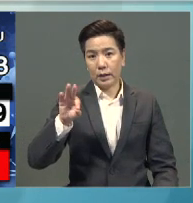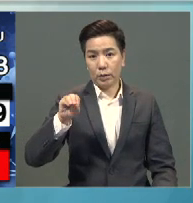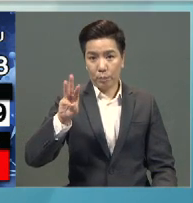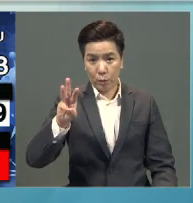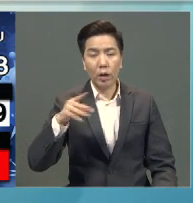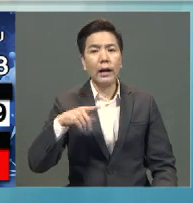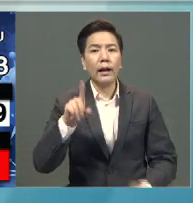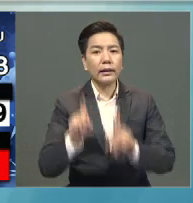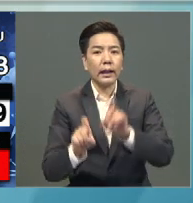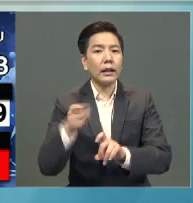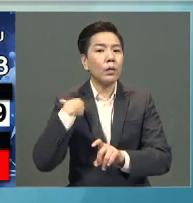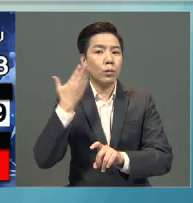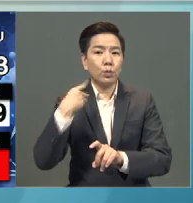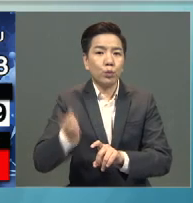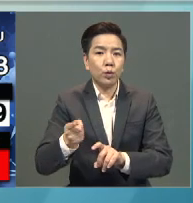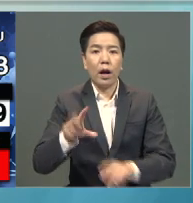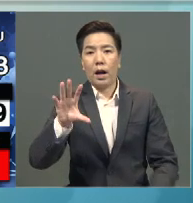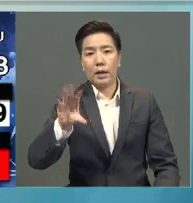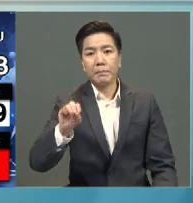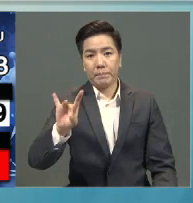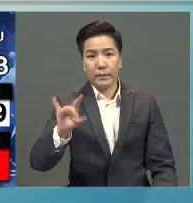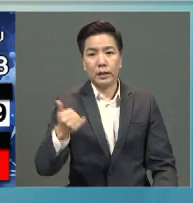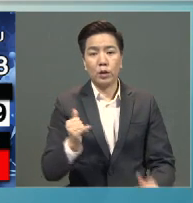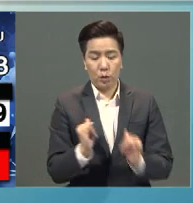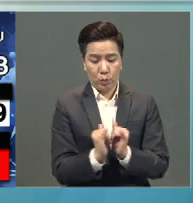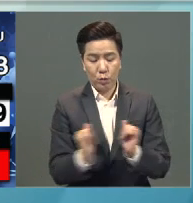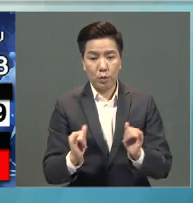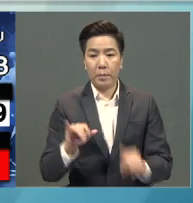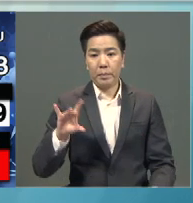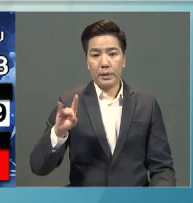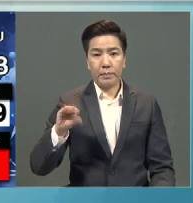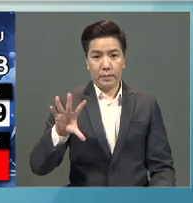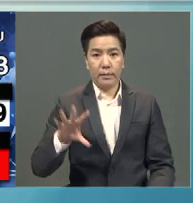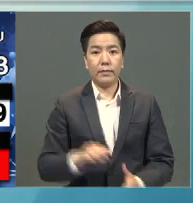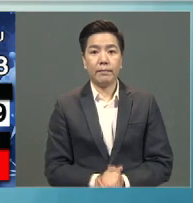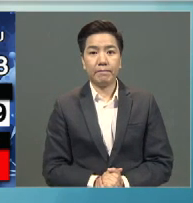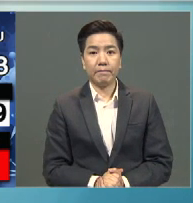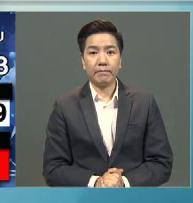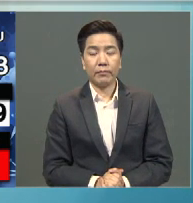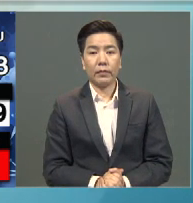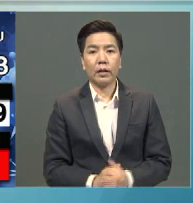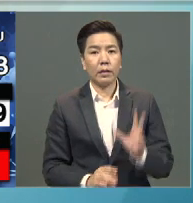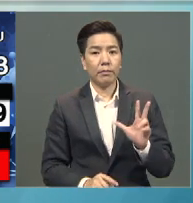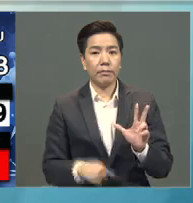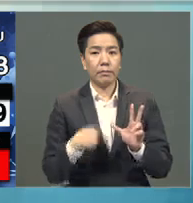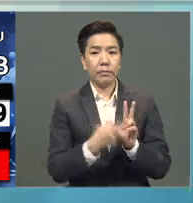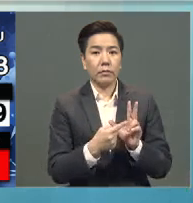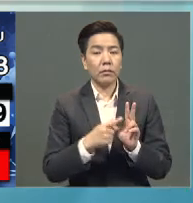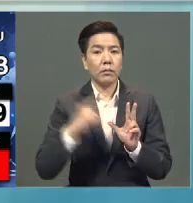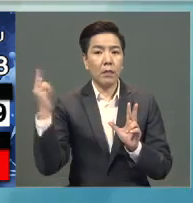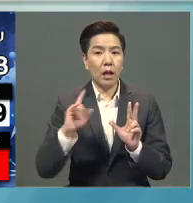รายเสียชีวิตยังคงเดิม 58นะครับรักษาอยู่ 85รายนะครับใน 3